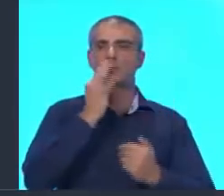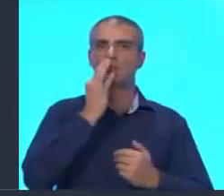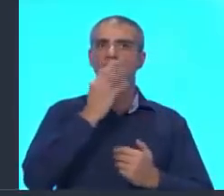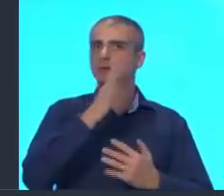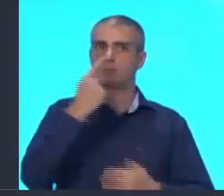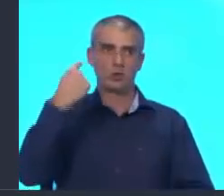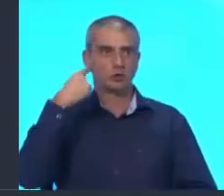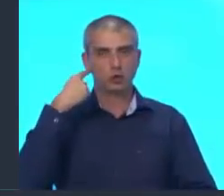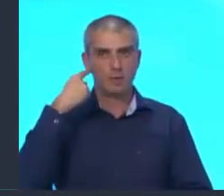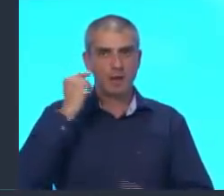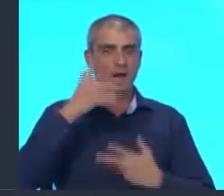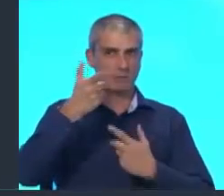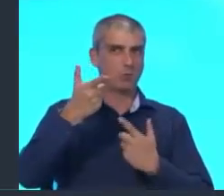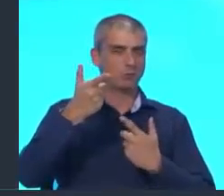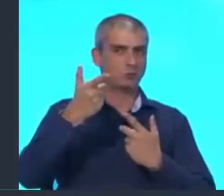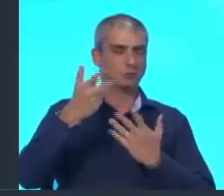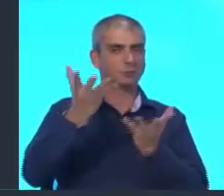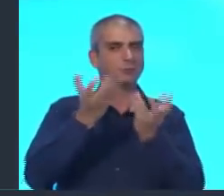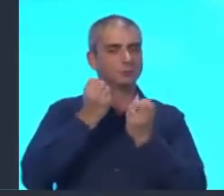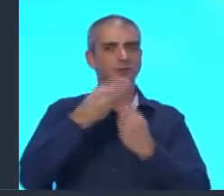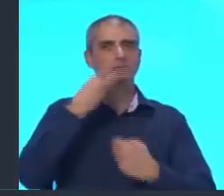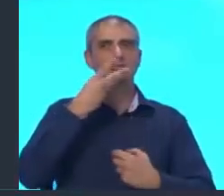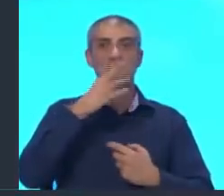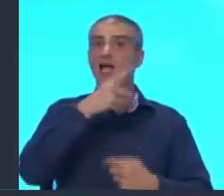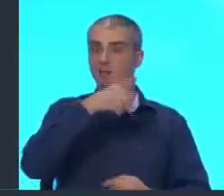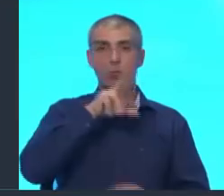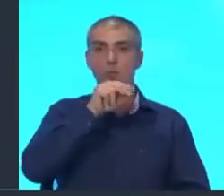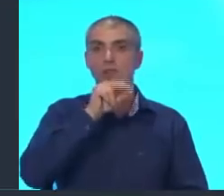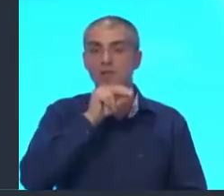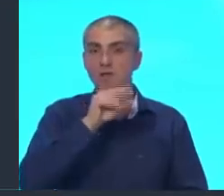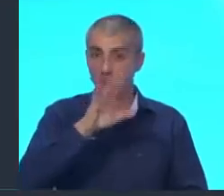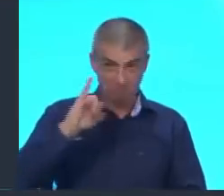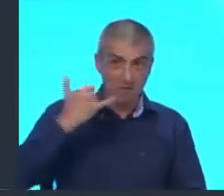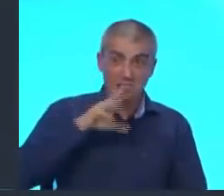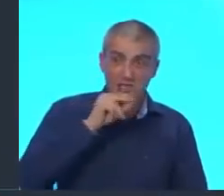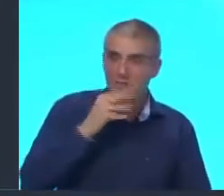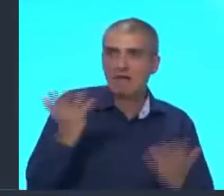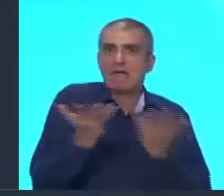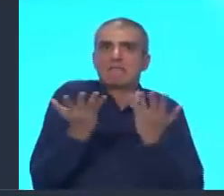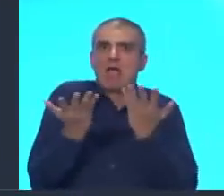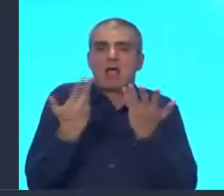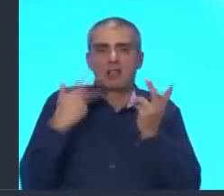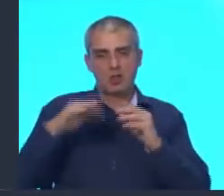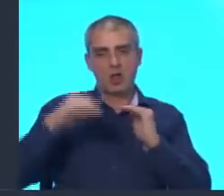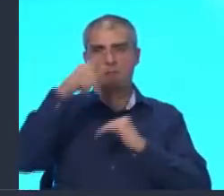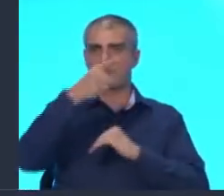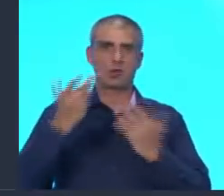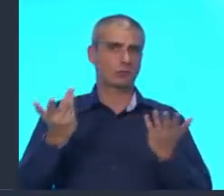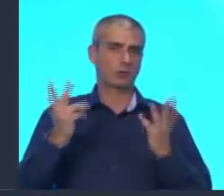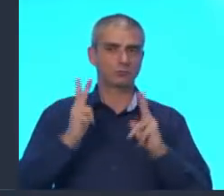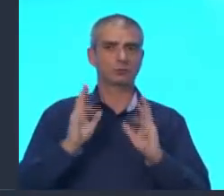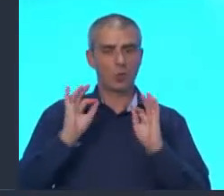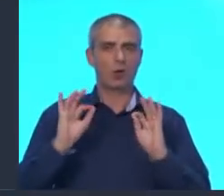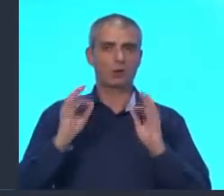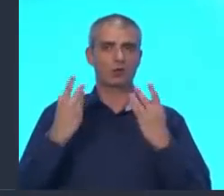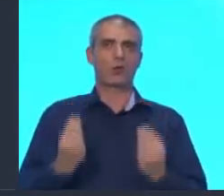שומע אותנו, כמה הוא ירכוש שפה, האם ידבר, אם ידבר, ואיך בכלל נוכל לגדל אותו באופן ככה ראוי